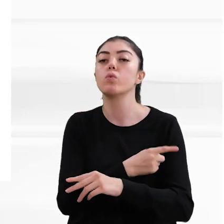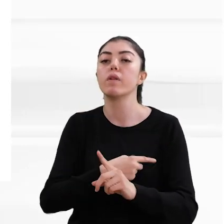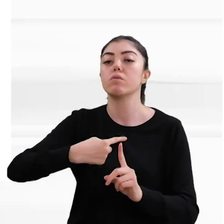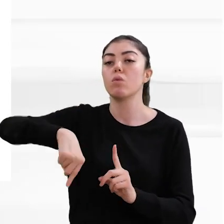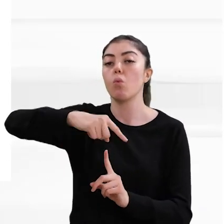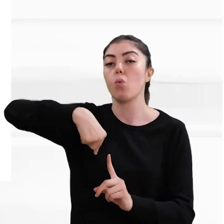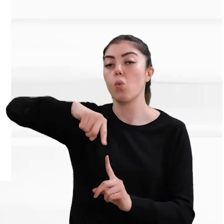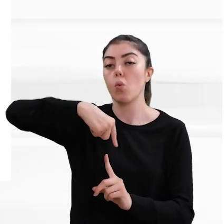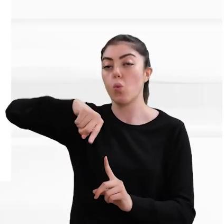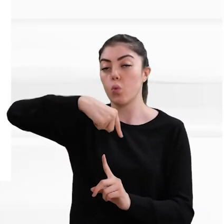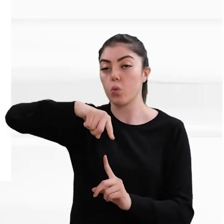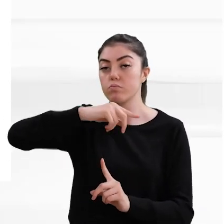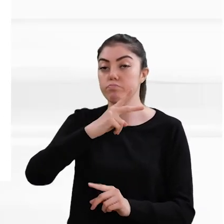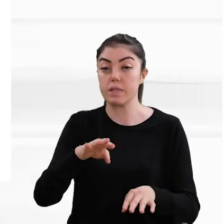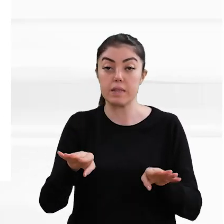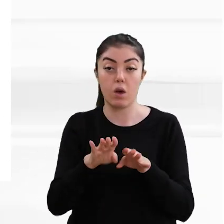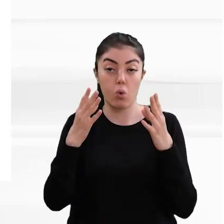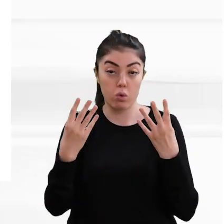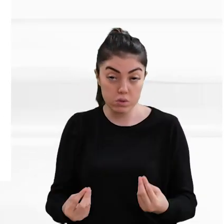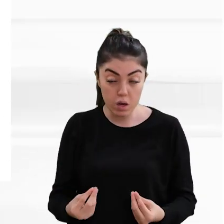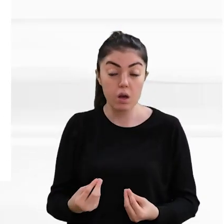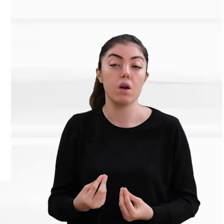torku, el arabası dengede olduğu için,